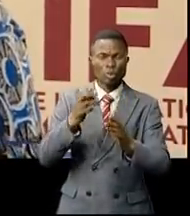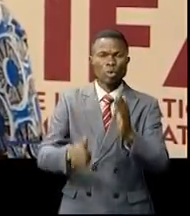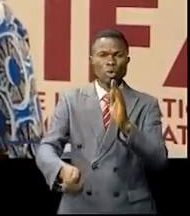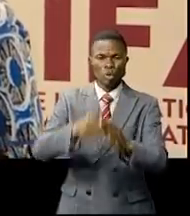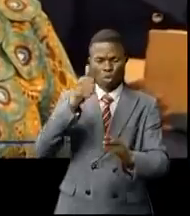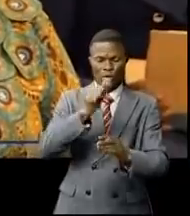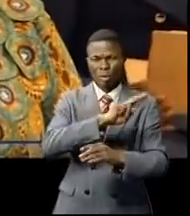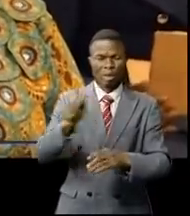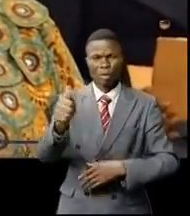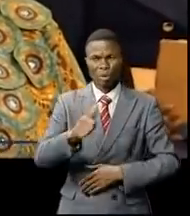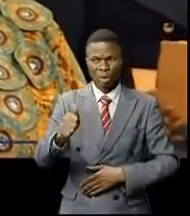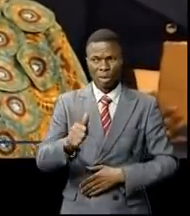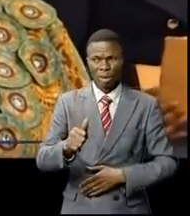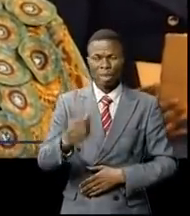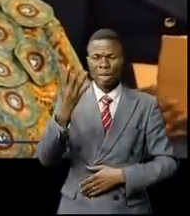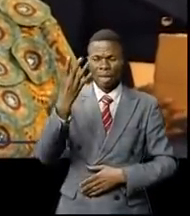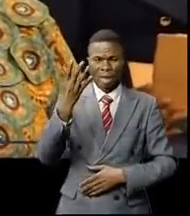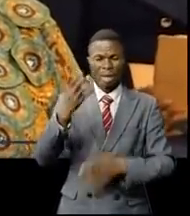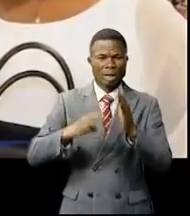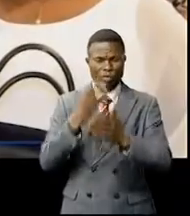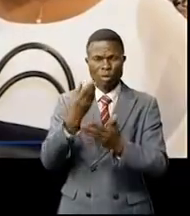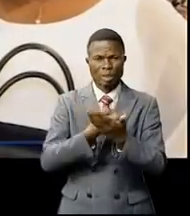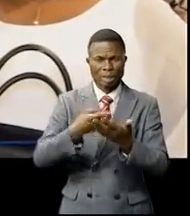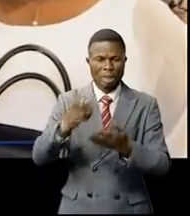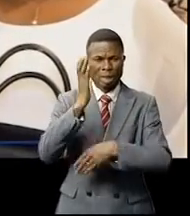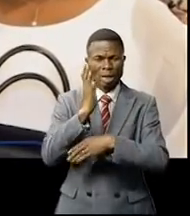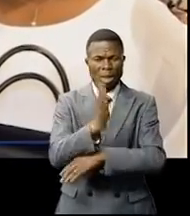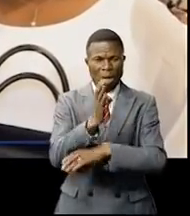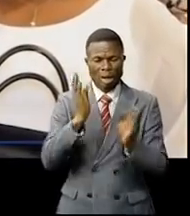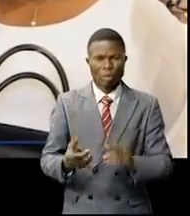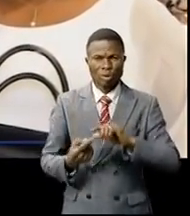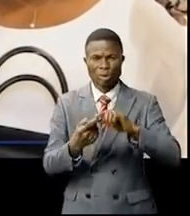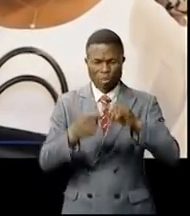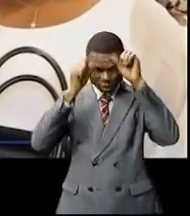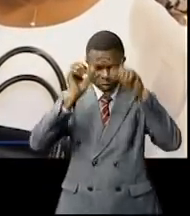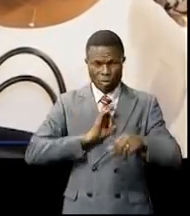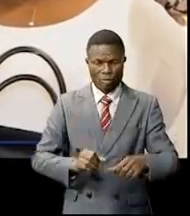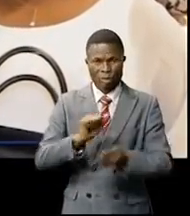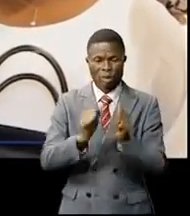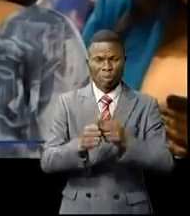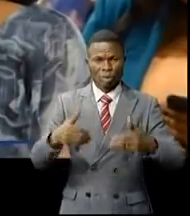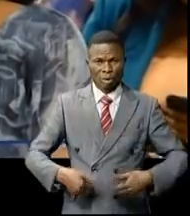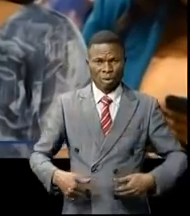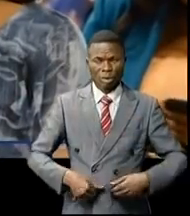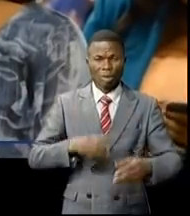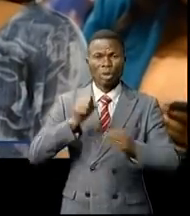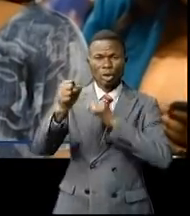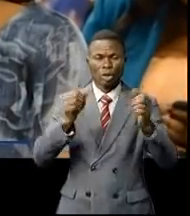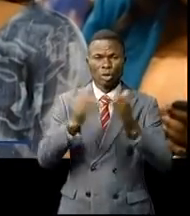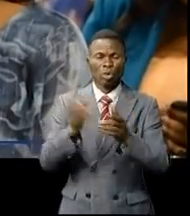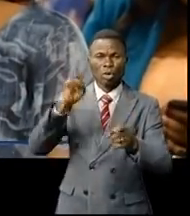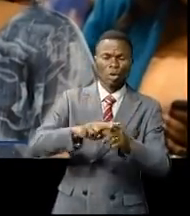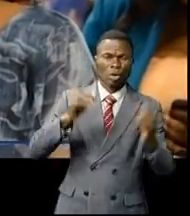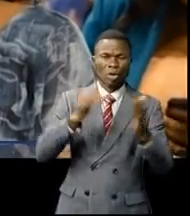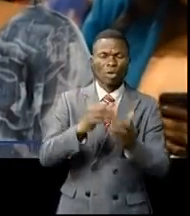en raison de quatre écoles par semaine c'est la conseillère spéciale du chef de l'état en matière de la jeunesse et de la lutte contre les violences faites